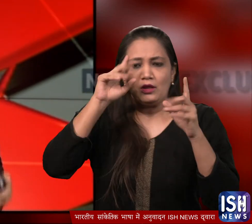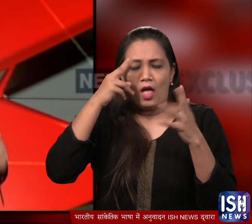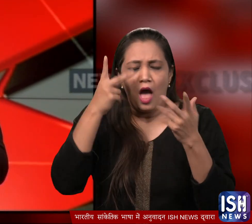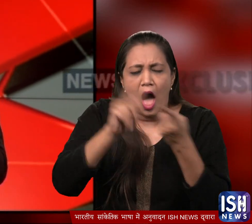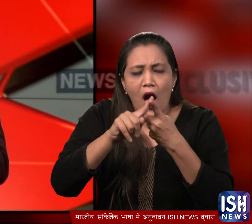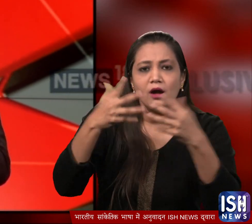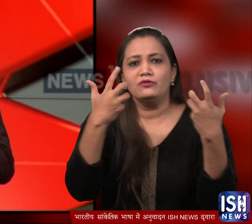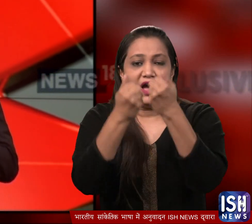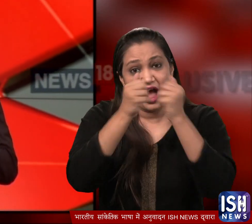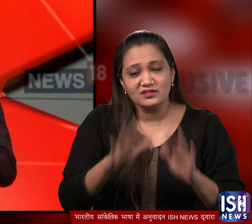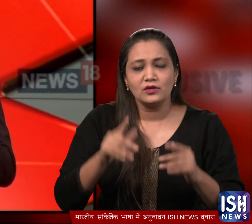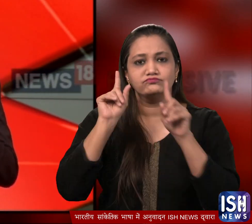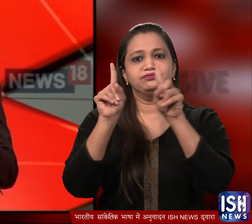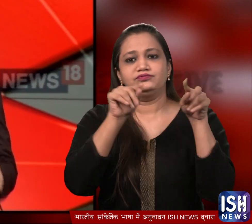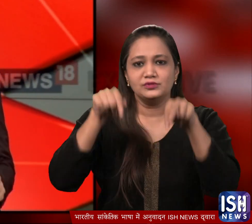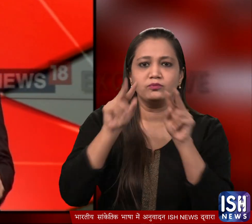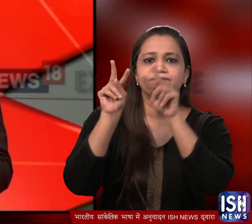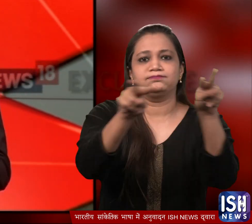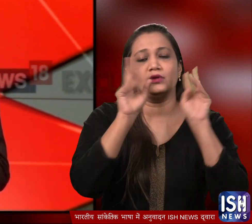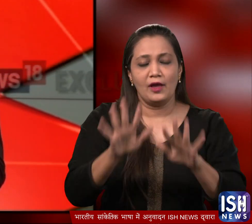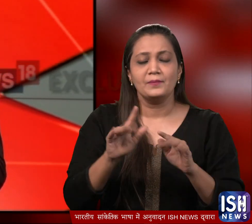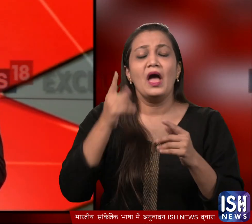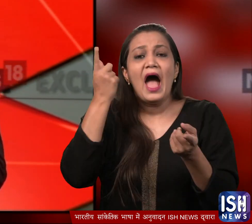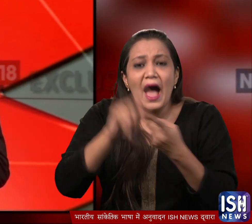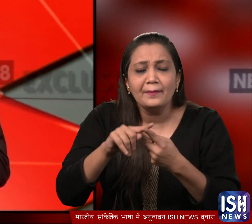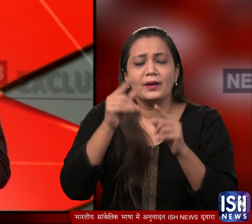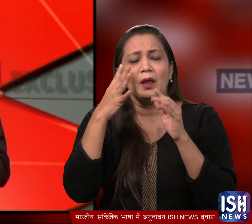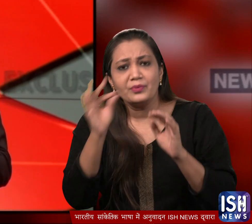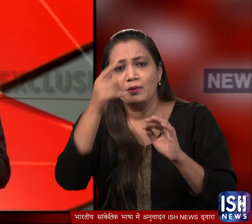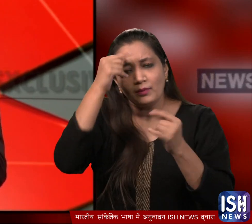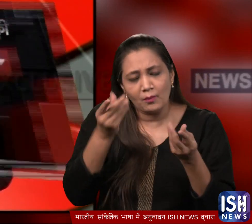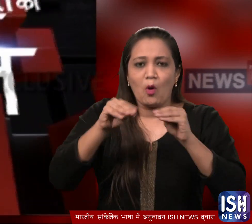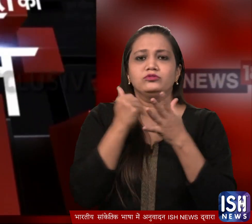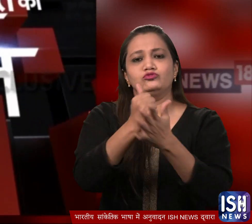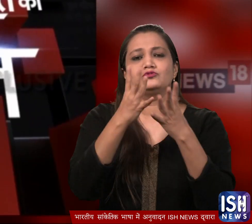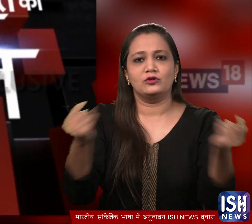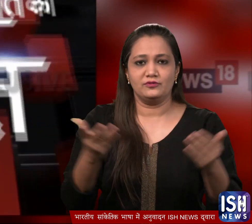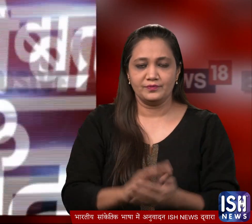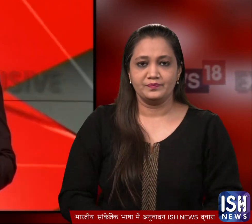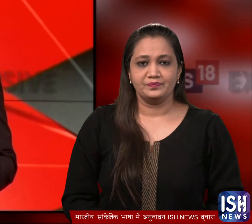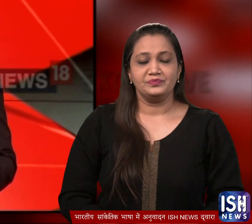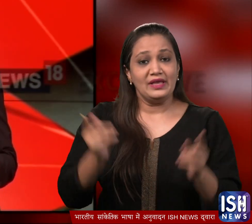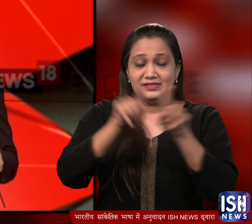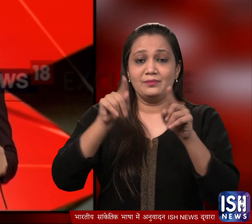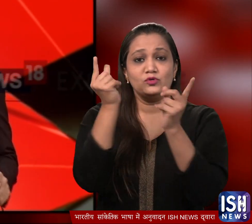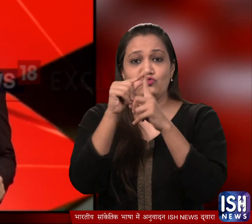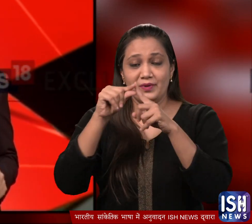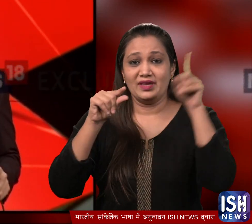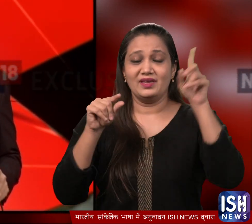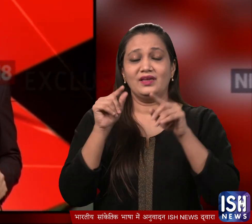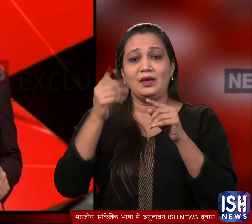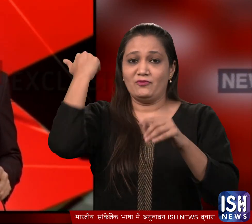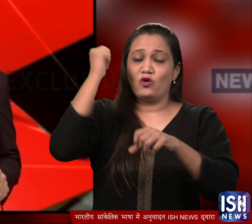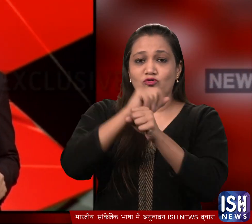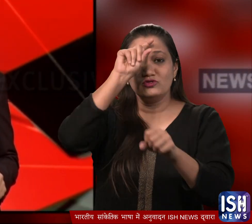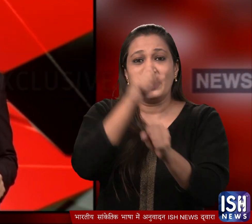है। इसलिए मतदान केंद्रों पर ड्रोन कैमरों से नजर रखी जा रही है ताकि जरूरत पड़ने पर अतिरिक्त जवान भेजे जा सके। यूपी की तरह ही गुजरात